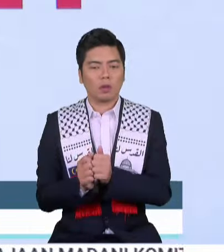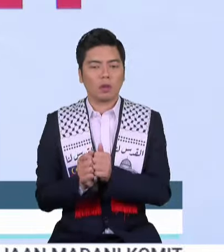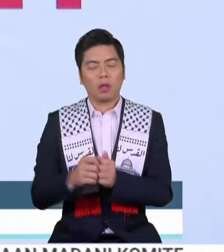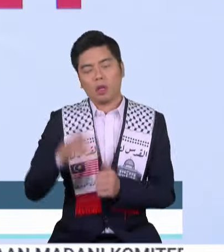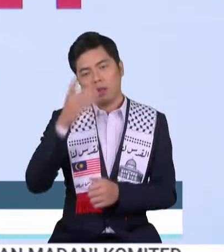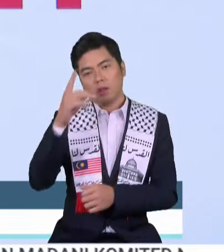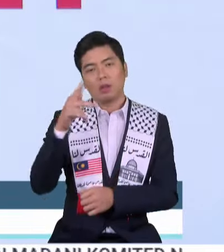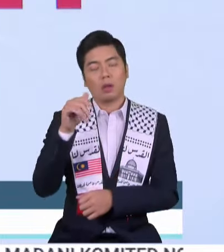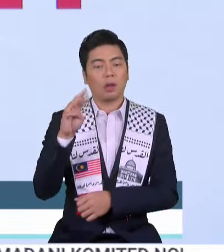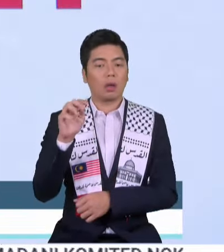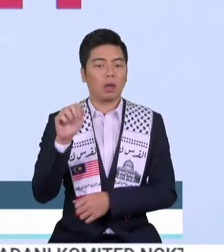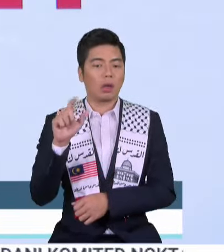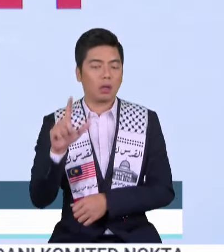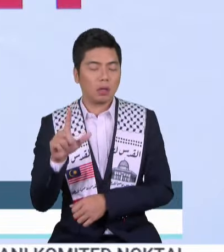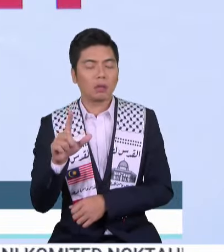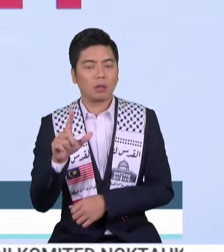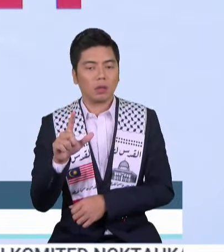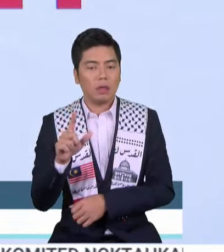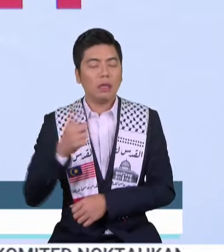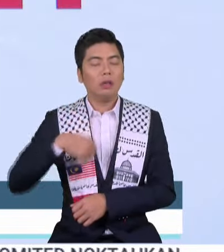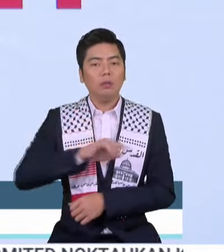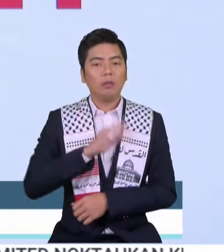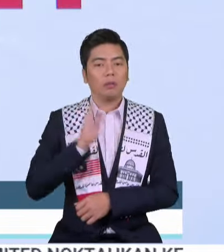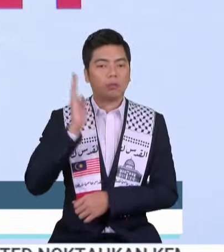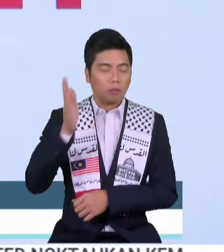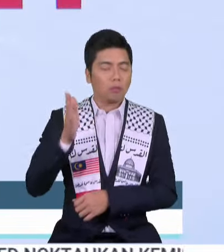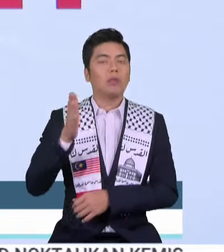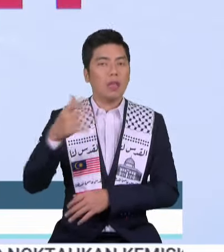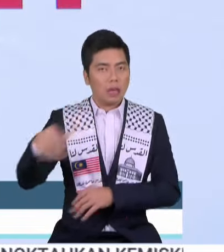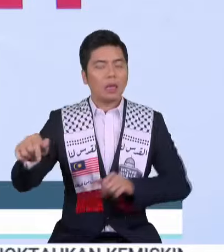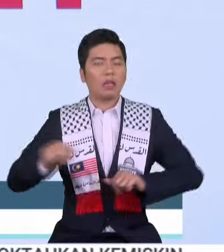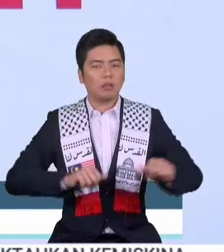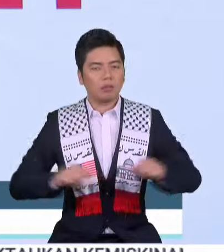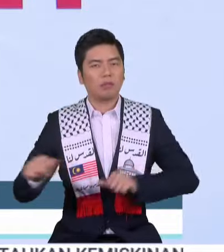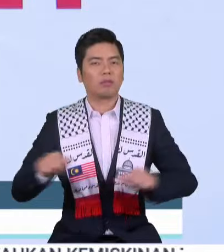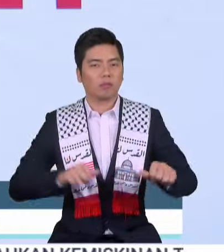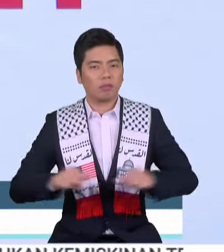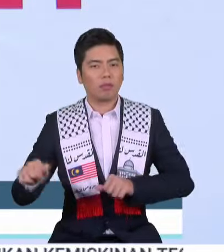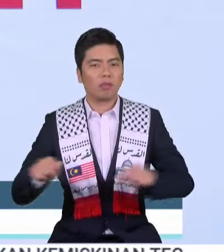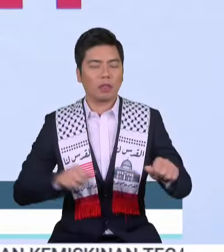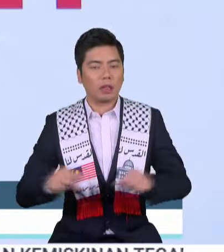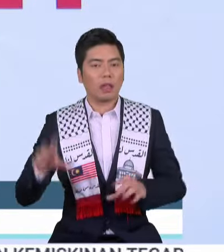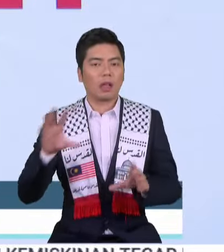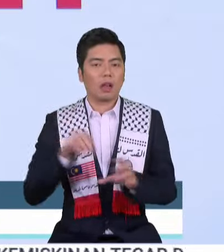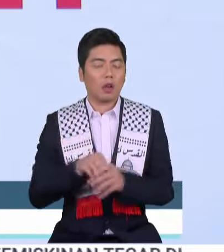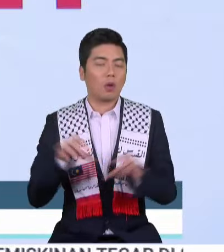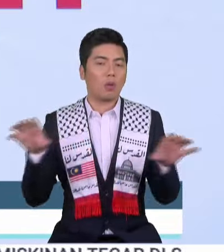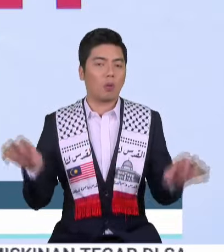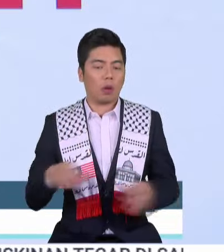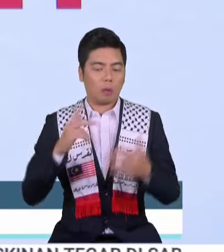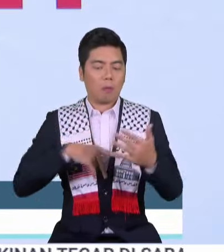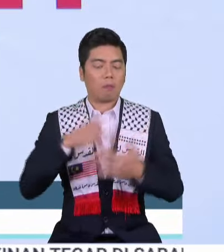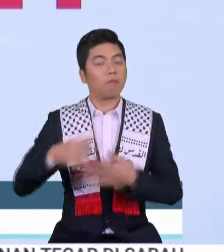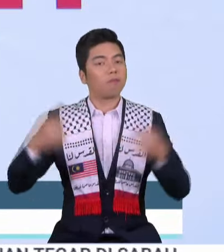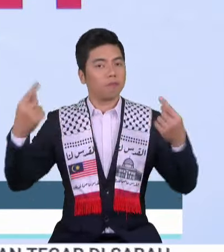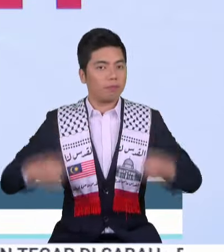Kamal, kita akan lebih giat dalam mengadakan liga-liga